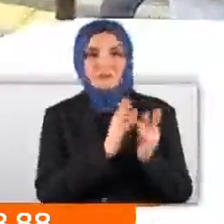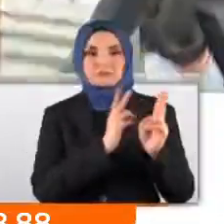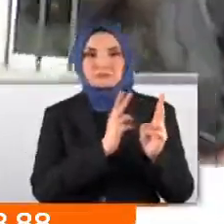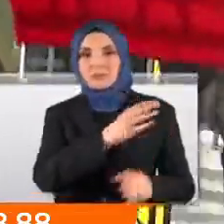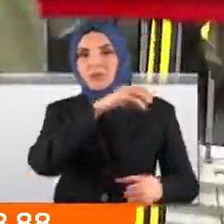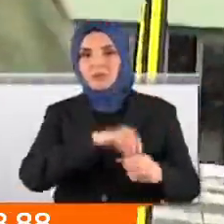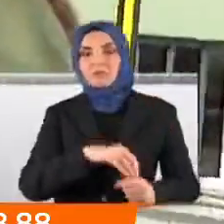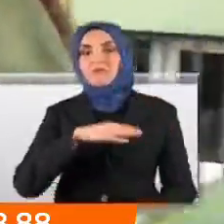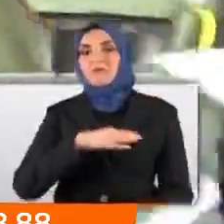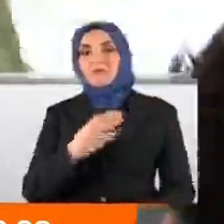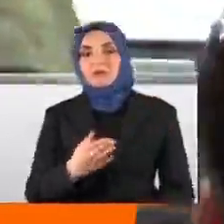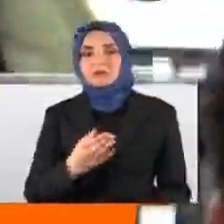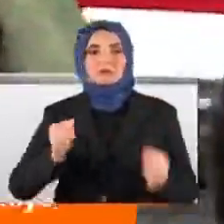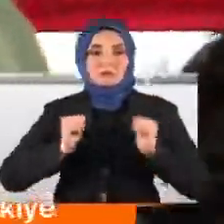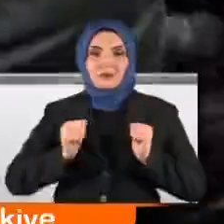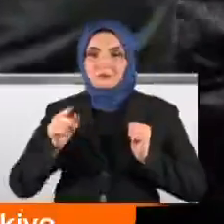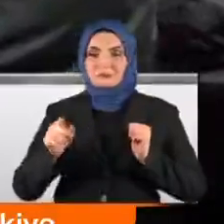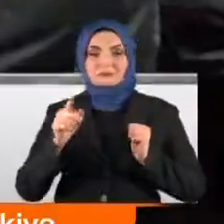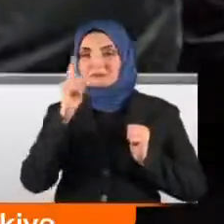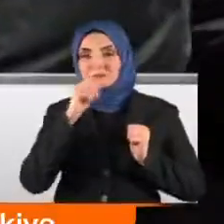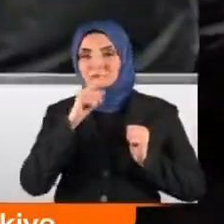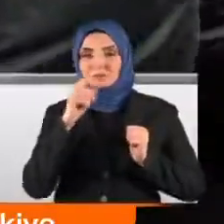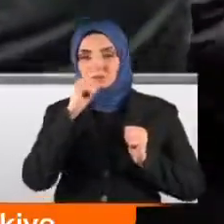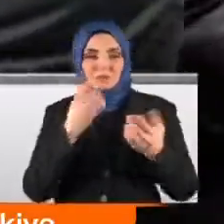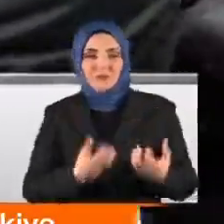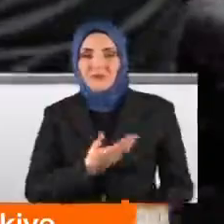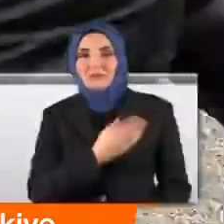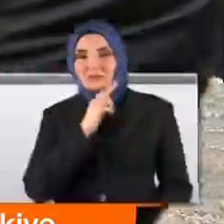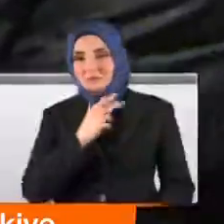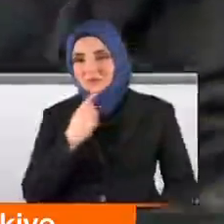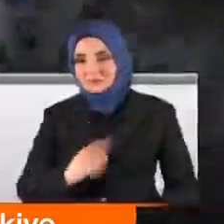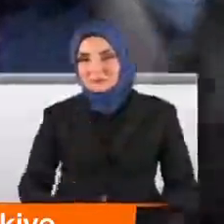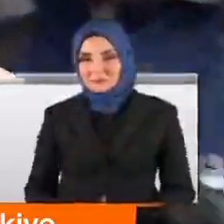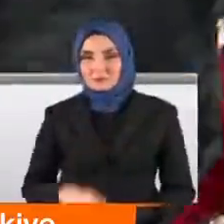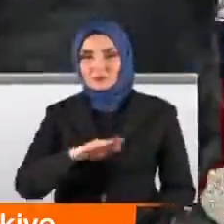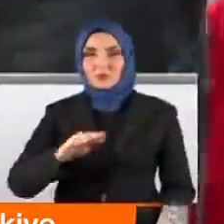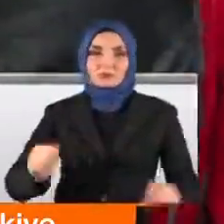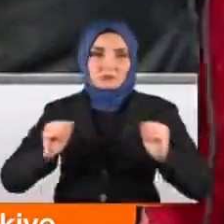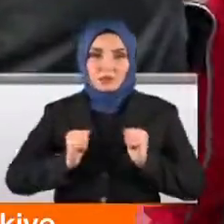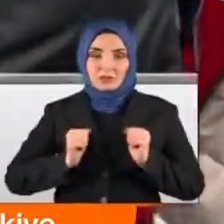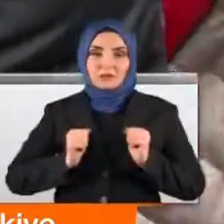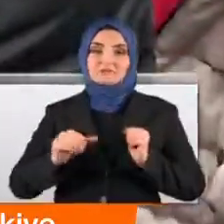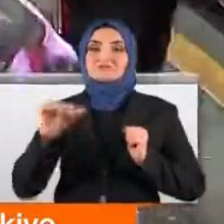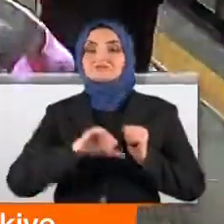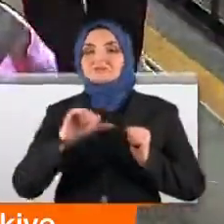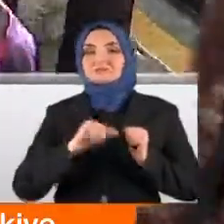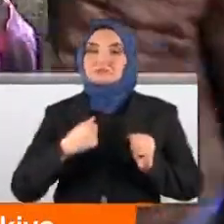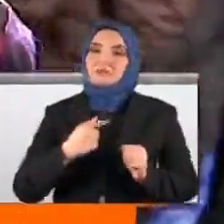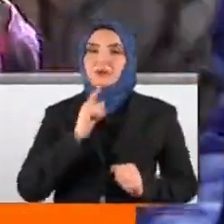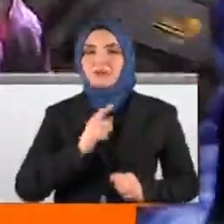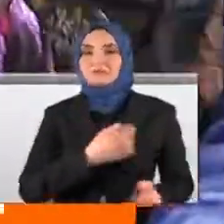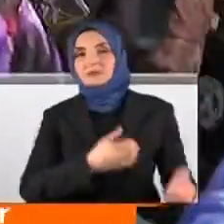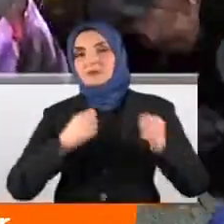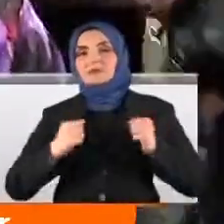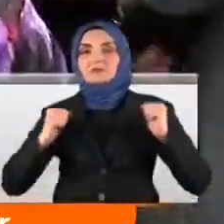Neden? Ağır olduğu için. Çocuklar zaten taşıyamıyorlar çantalarını, biz taşıyoruz. Omzum ağrıyor açıkçası. Çantalar